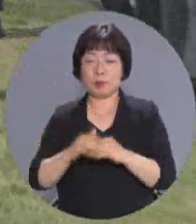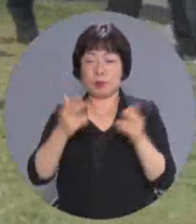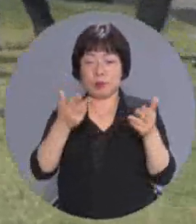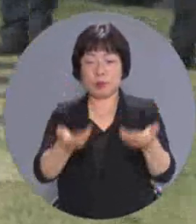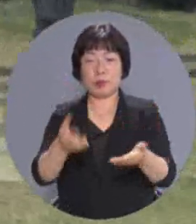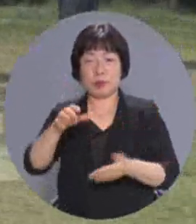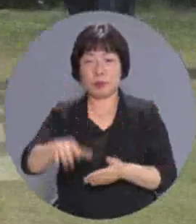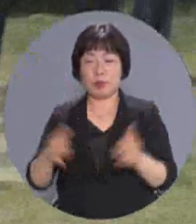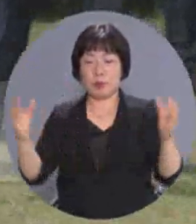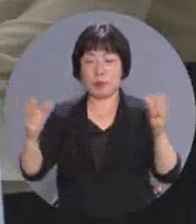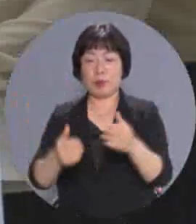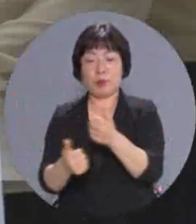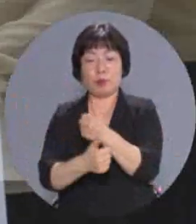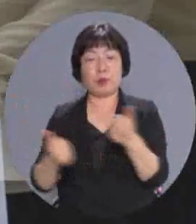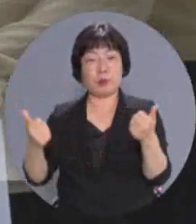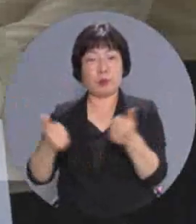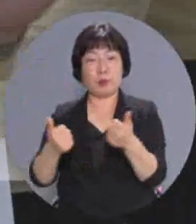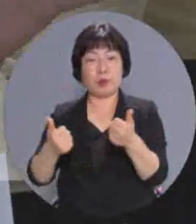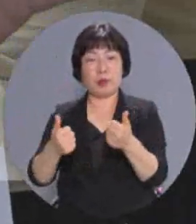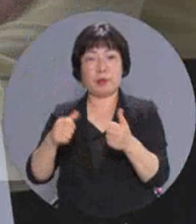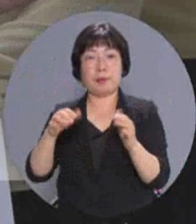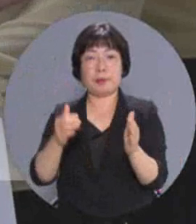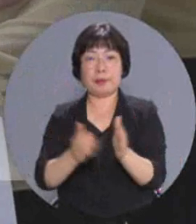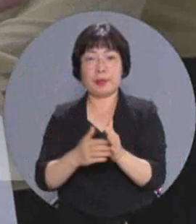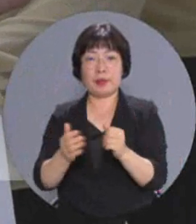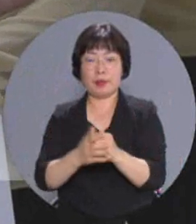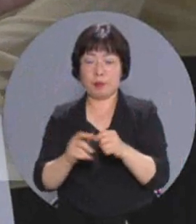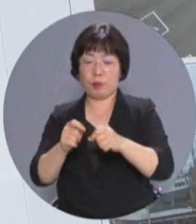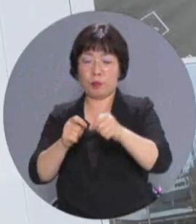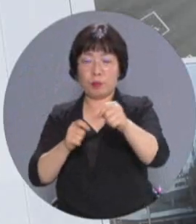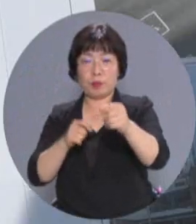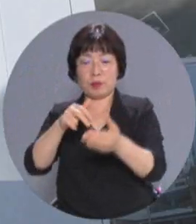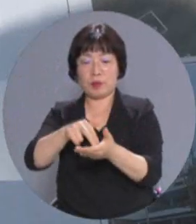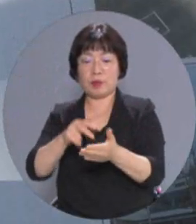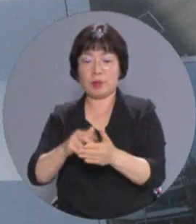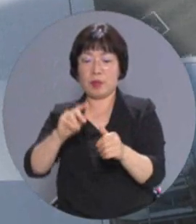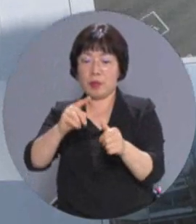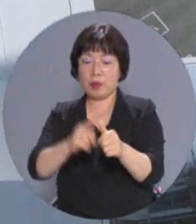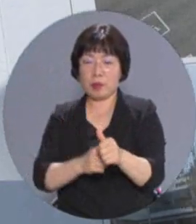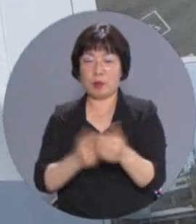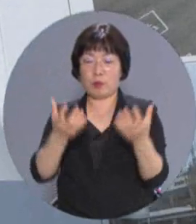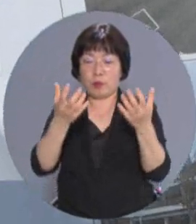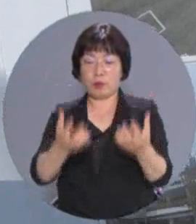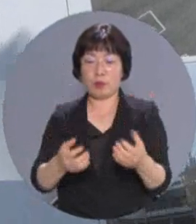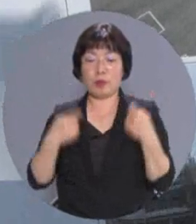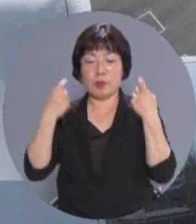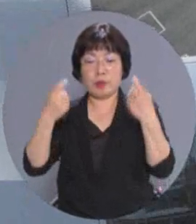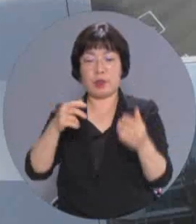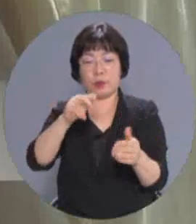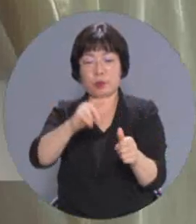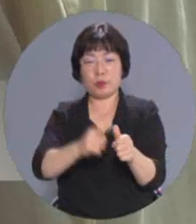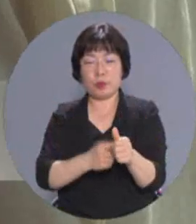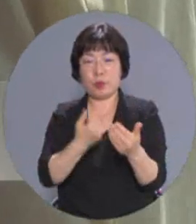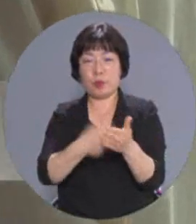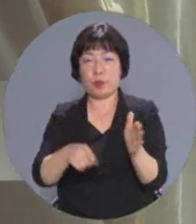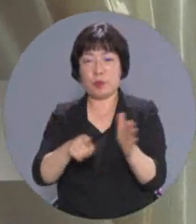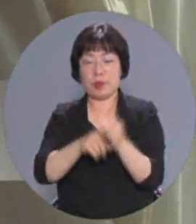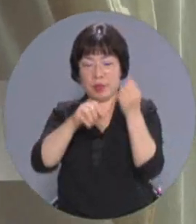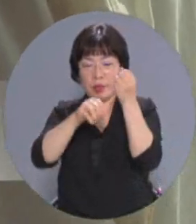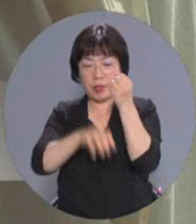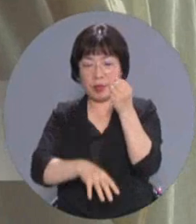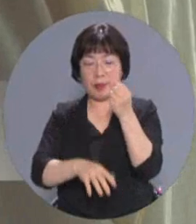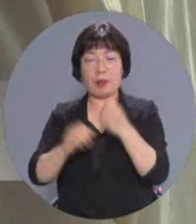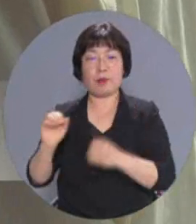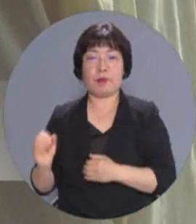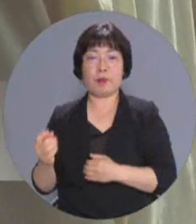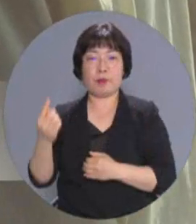휴게소에서 현장 간부 회의까지 개최한 고흥군은 장기적으로는 자연스럽게 소록도 관광 자원화를 위한 초석도 다지는 계기가